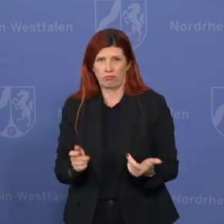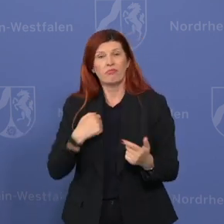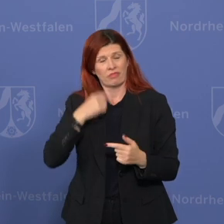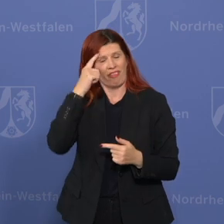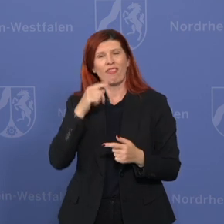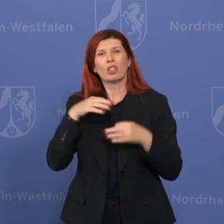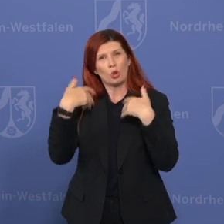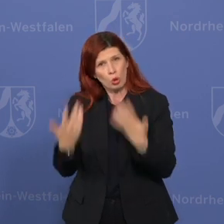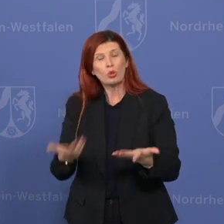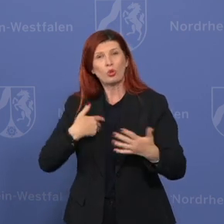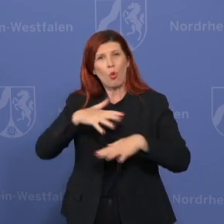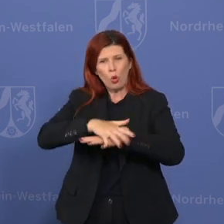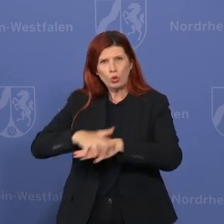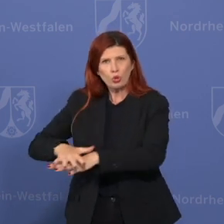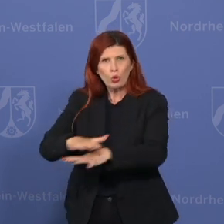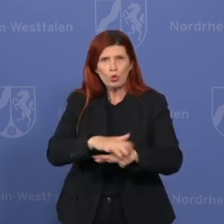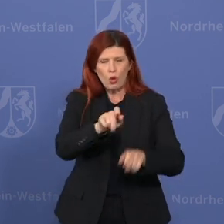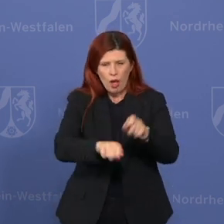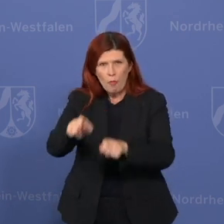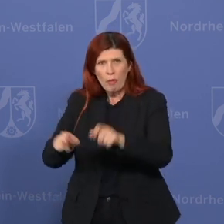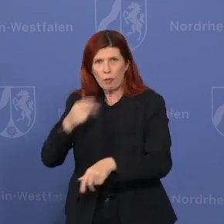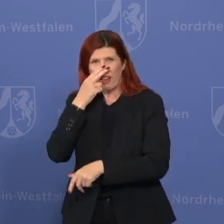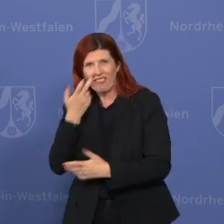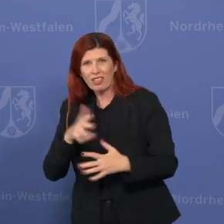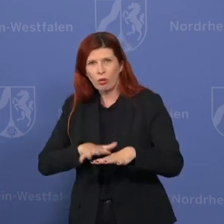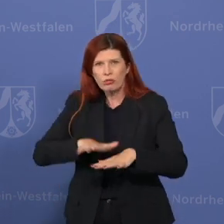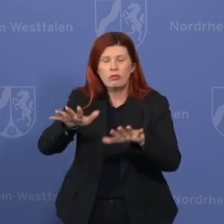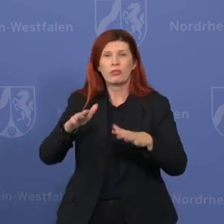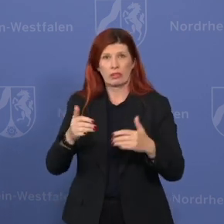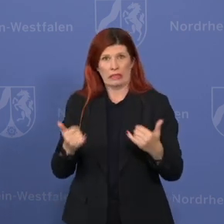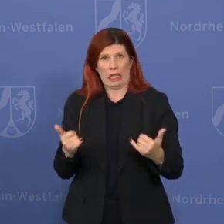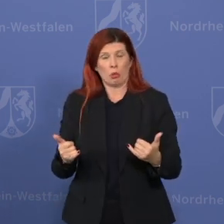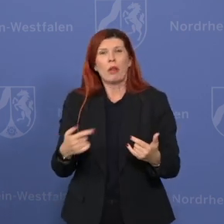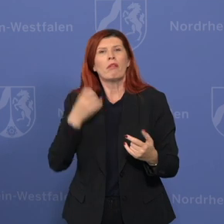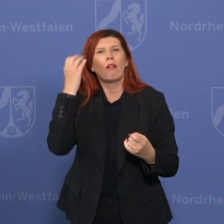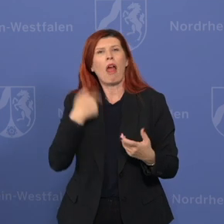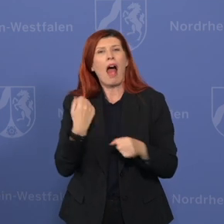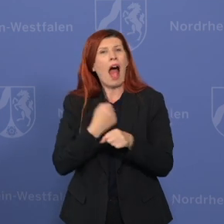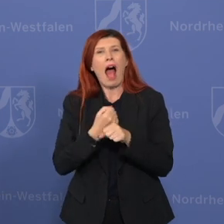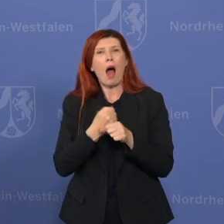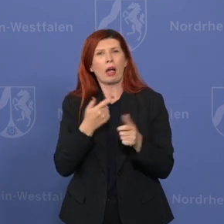Infrastrukturen wieder so hochzufahren, dass der Beschäftigungsabbau, der jetzt droht,